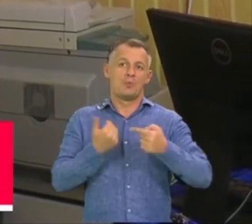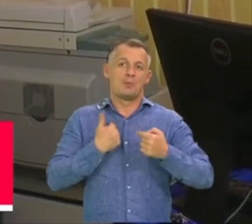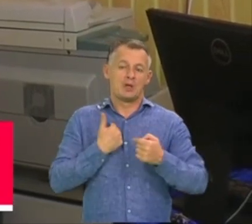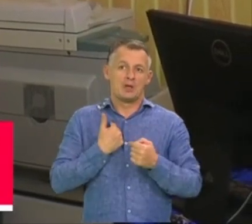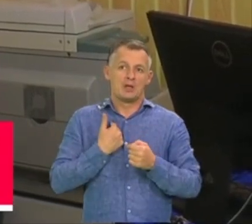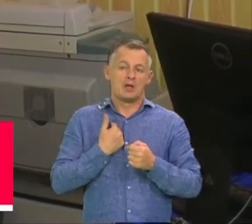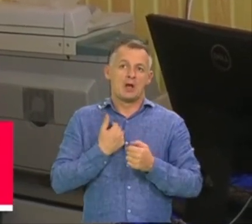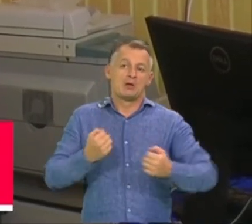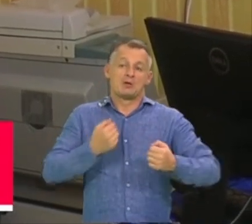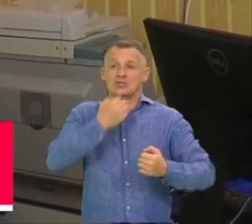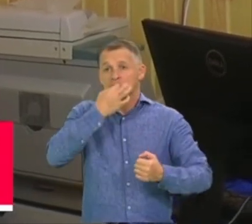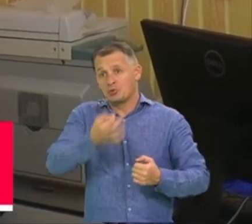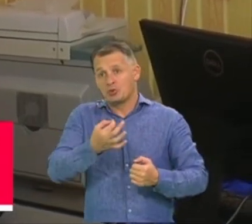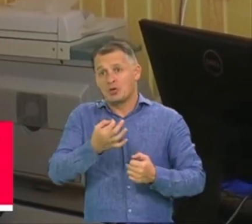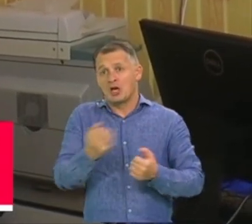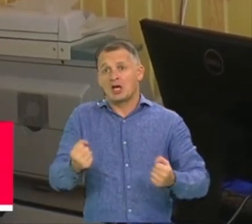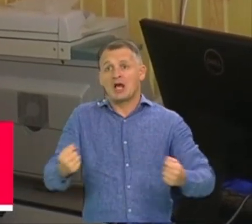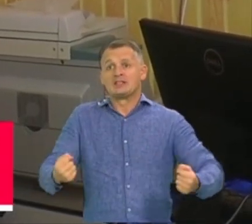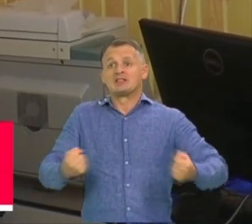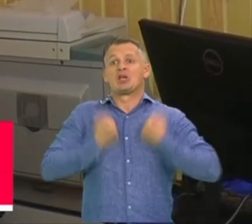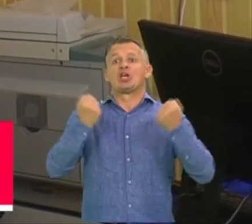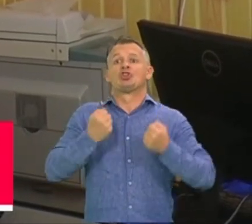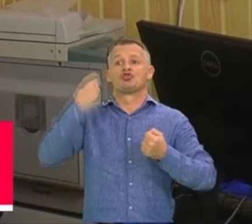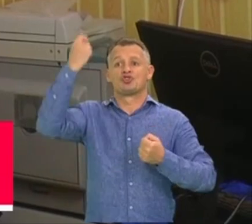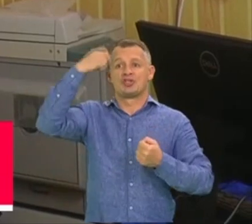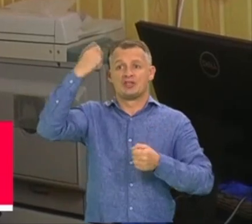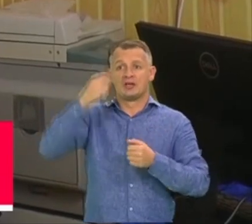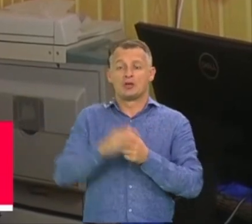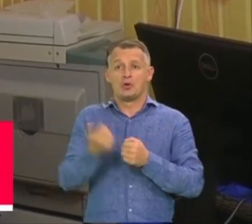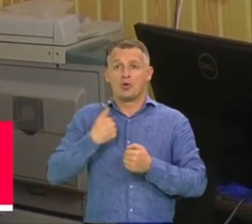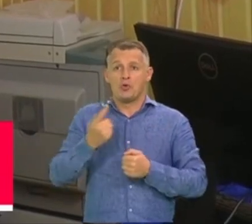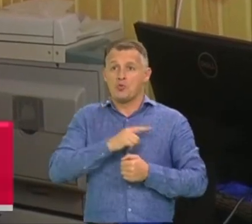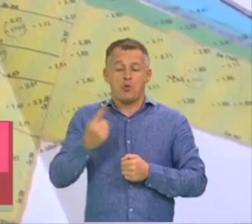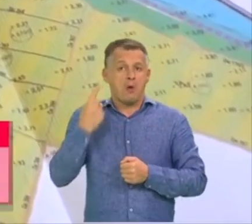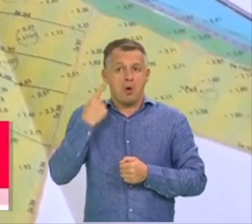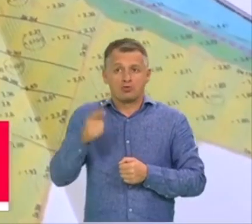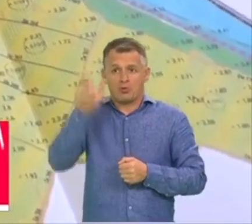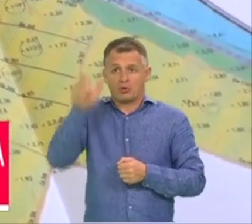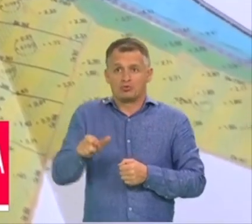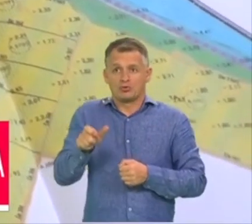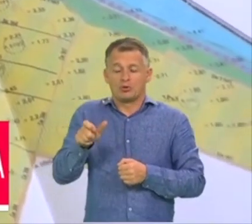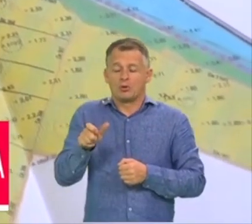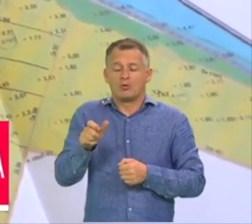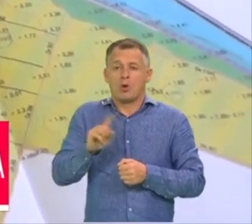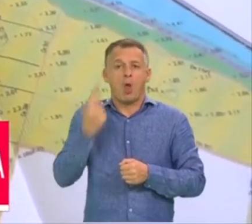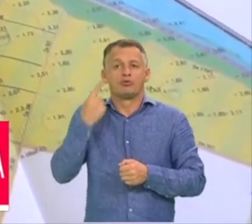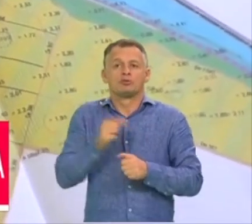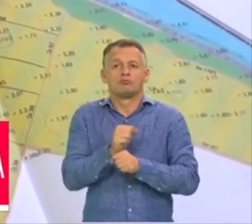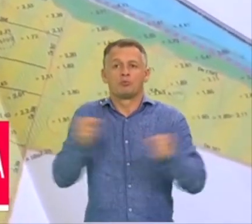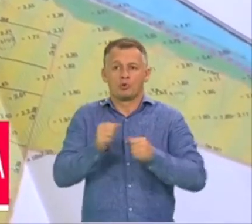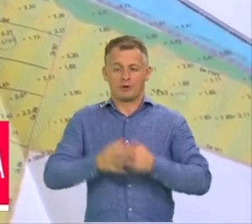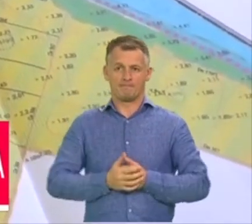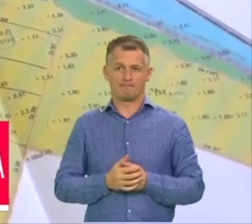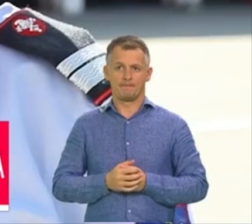cetățenii. Eu, unul, n-am auzit bubuiturile, dar la alert m-a scos din mormânt. Cei de la ISU Tulcea spun că nu au făcut decât să